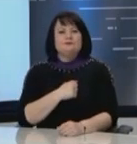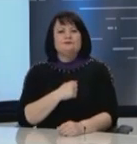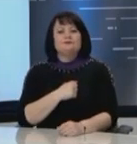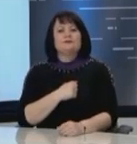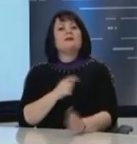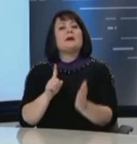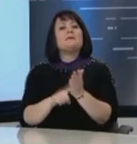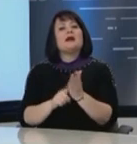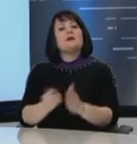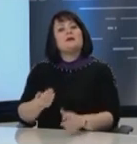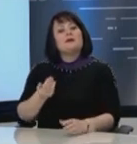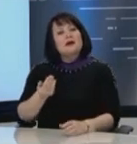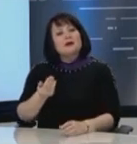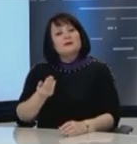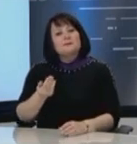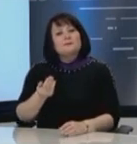προϋπόθεση